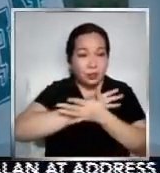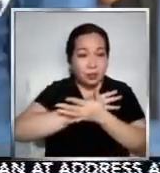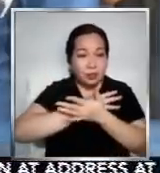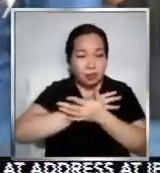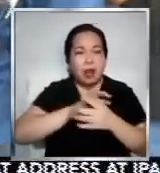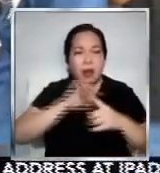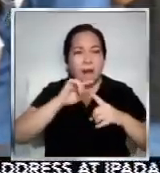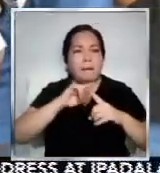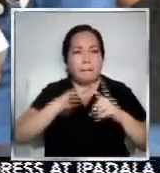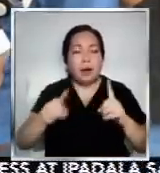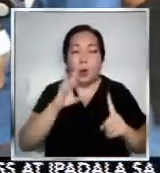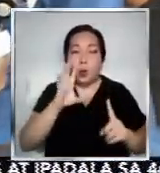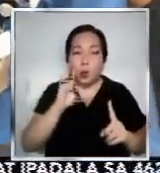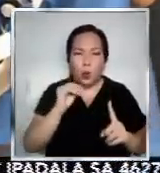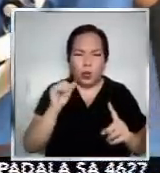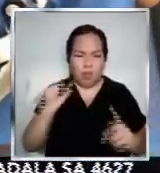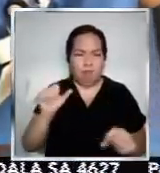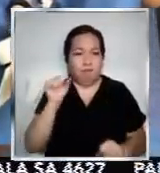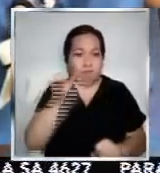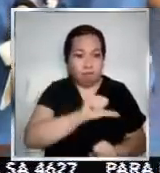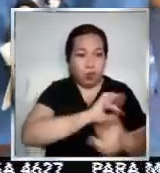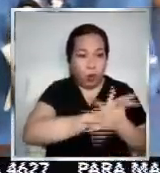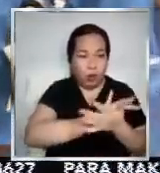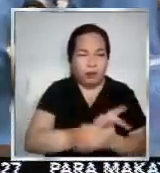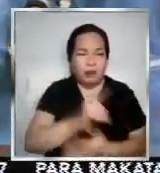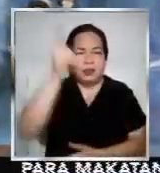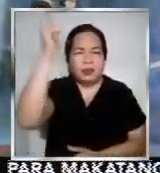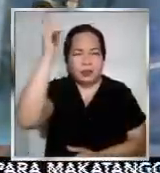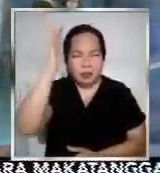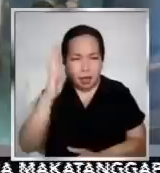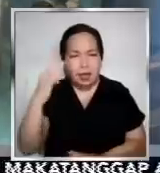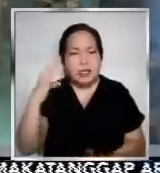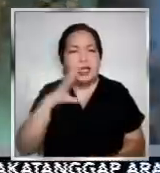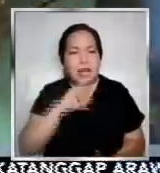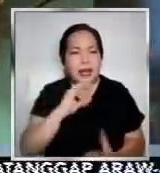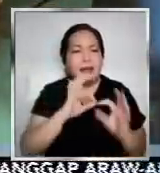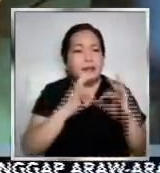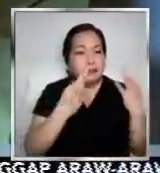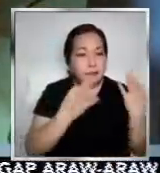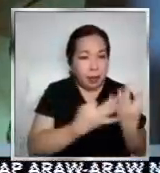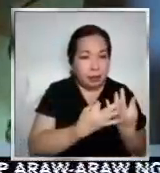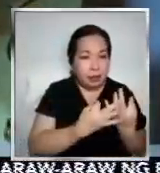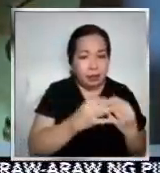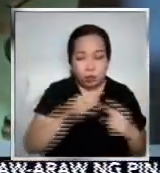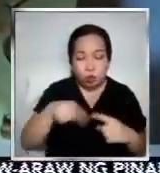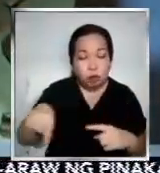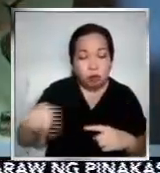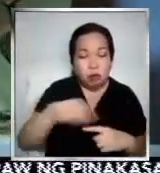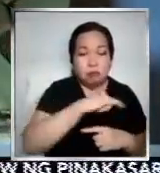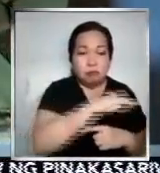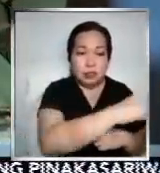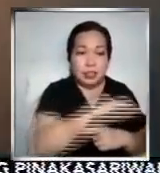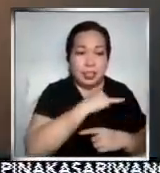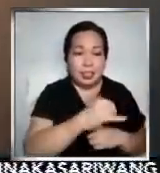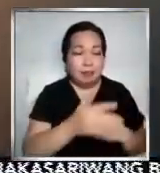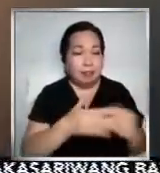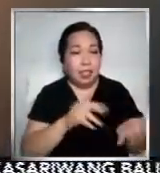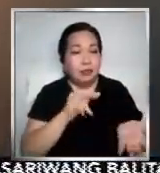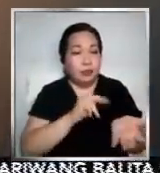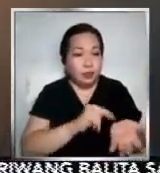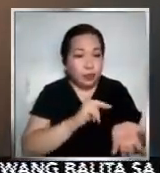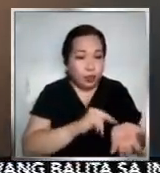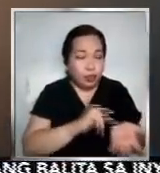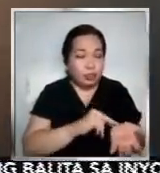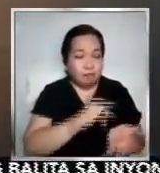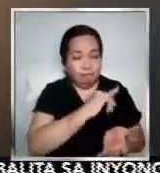pamilya, pero maging siya, naging inspirasyon ng mga kapwa niya frontliner. May nag-approach sa akin nurse, British